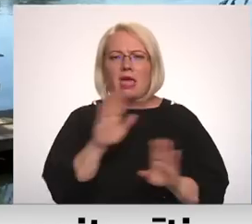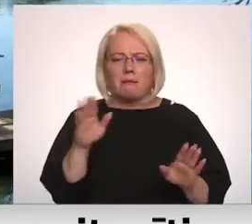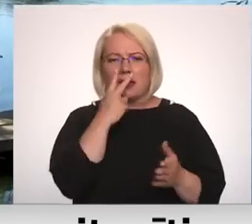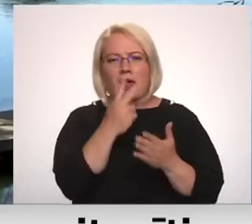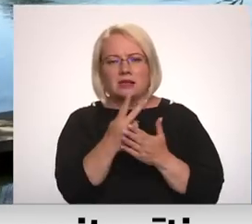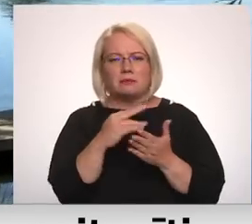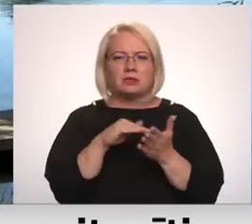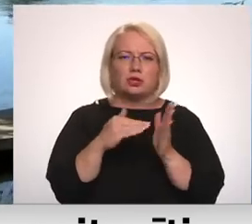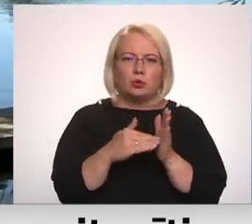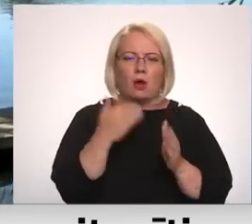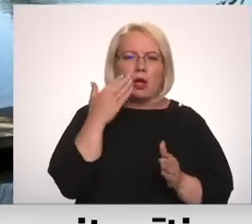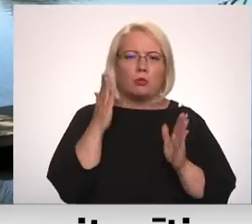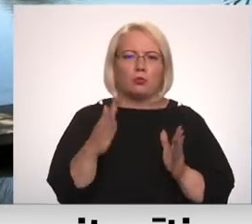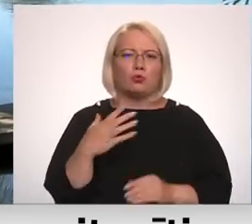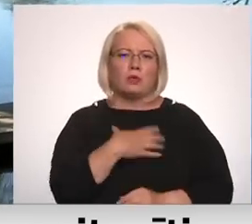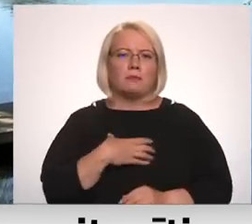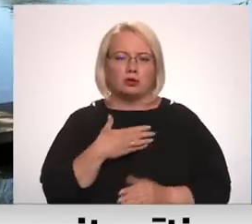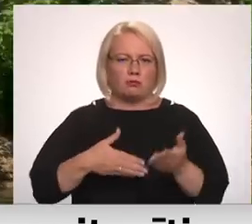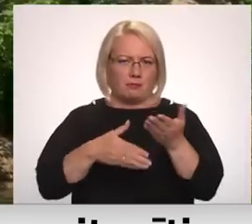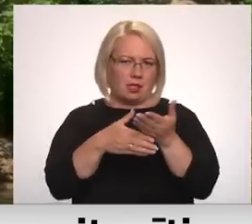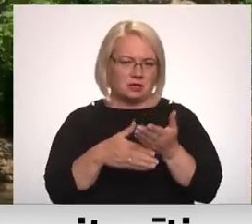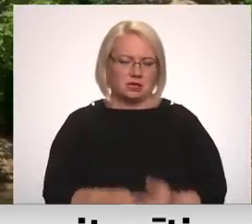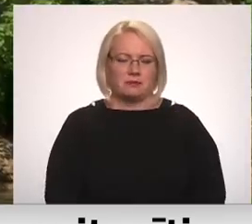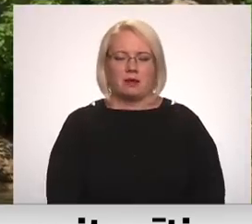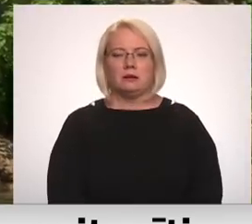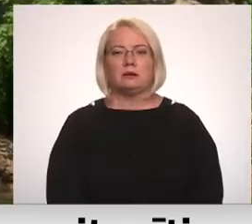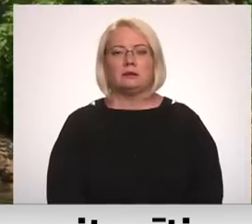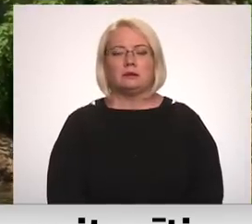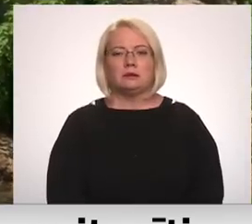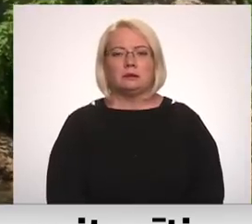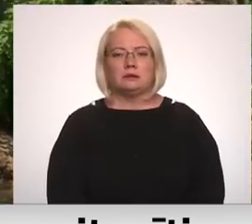situācija, kad būtu nepieciešama palīdzība. Zane Eniņa, Emvats Masakovskis, Vidzemes televīzija.